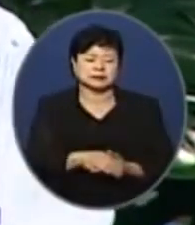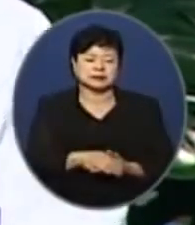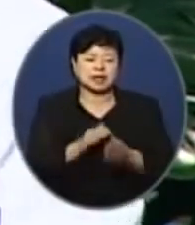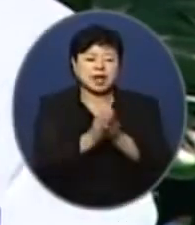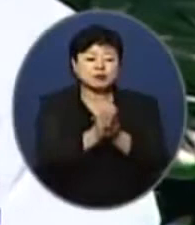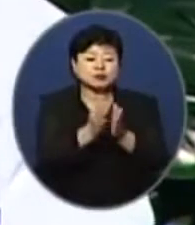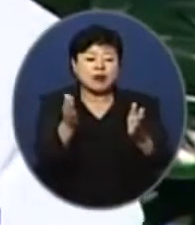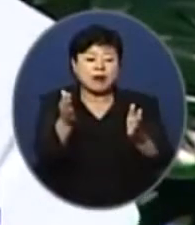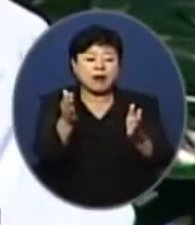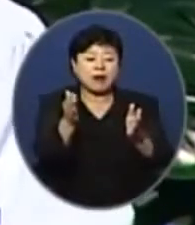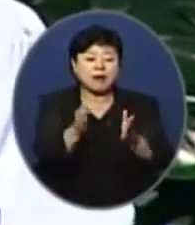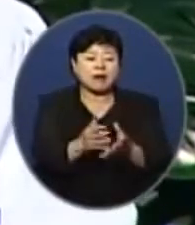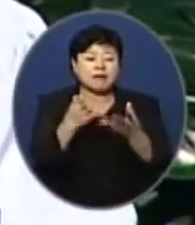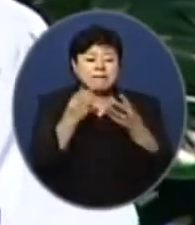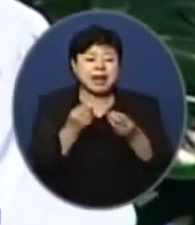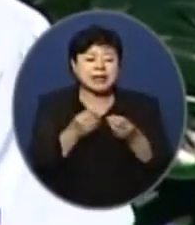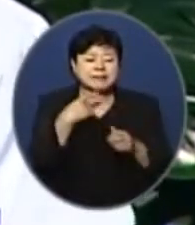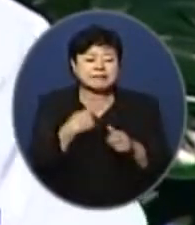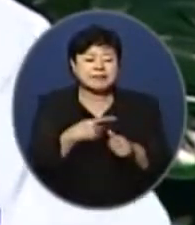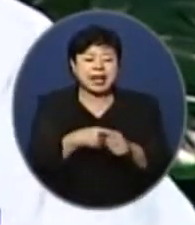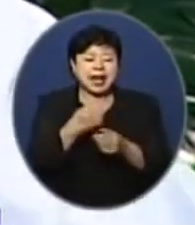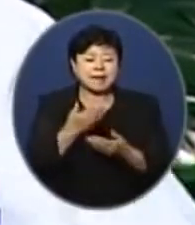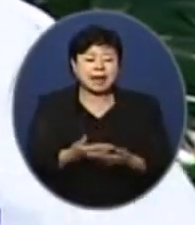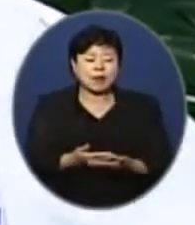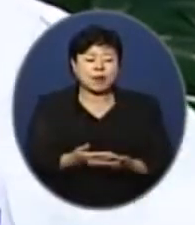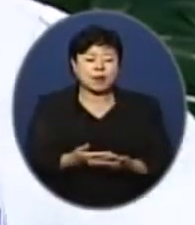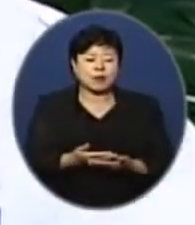그때로부터 많은 핍박을 받게 됩니다.